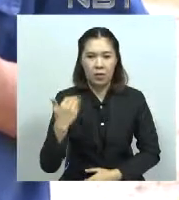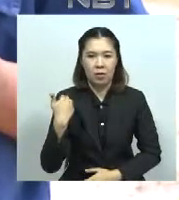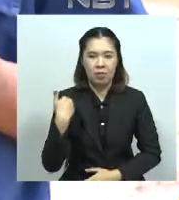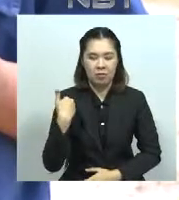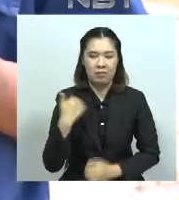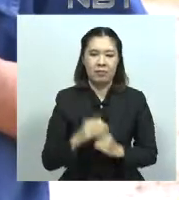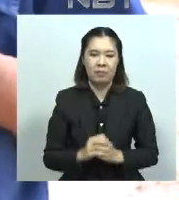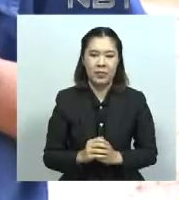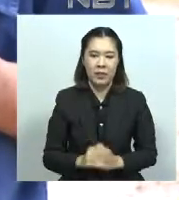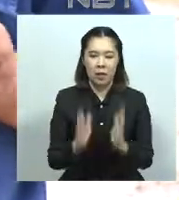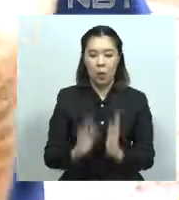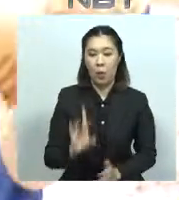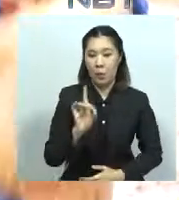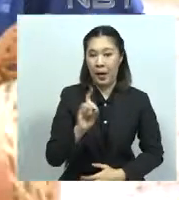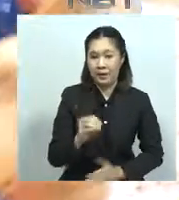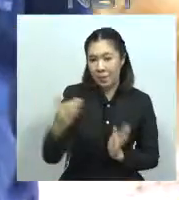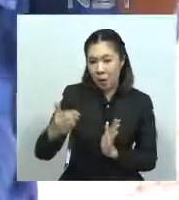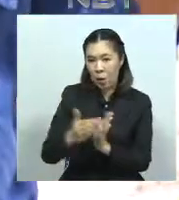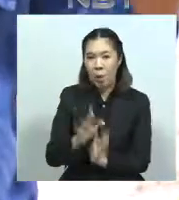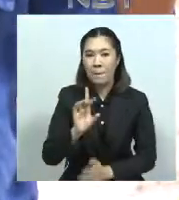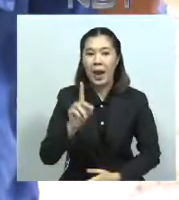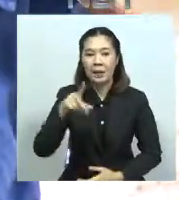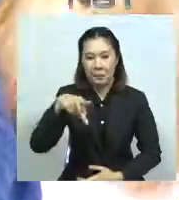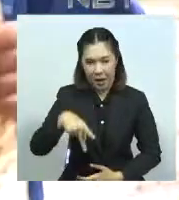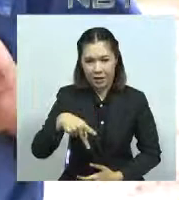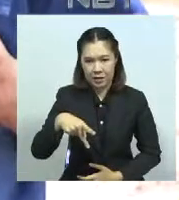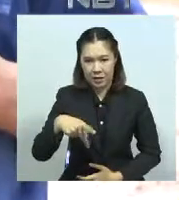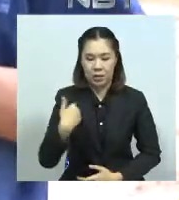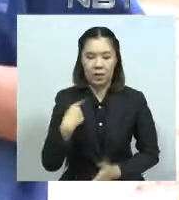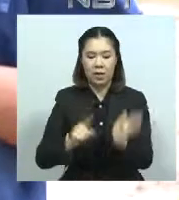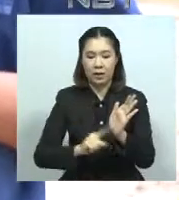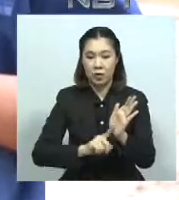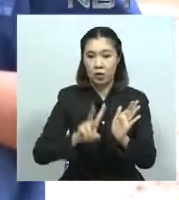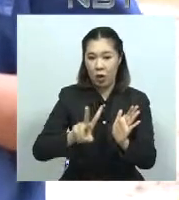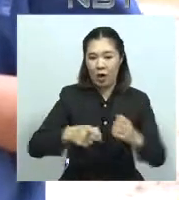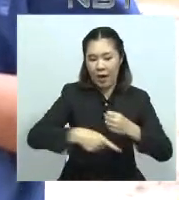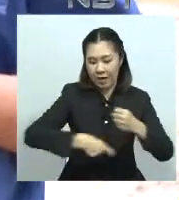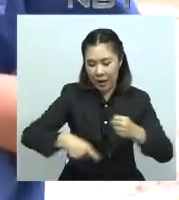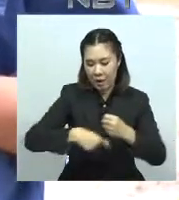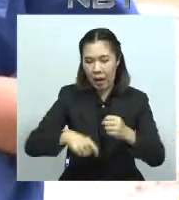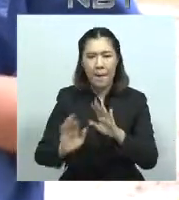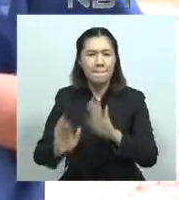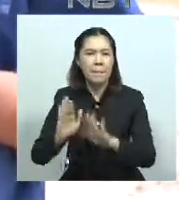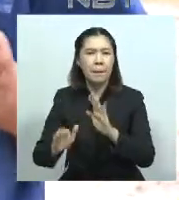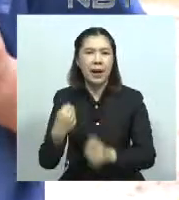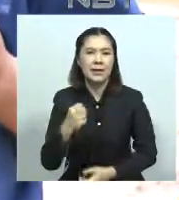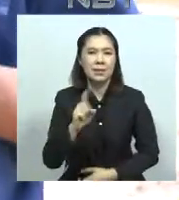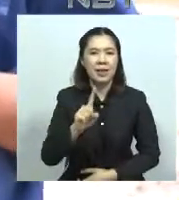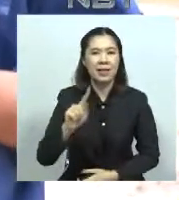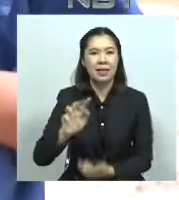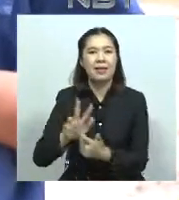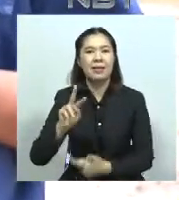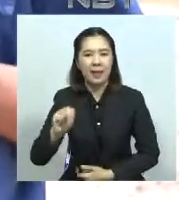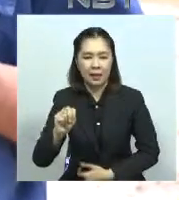กว่าโลนะครับปีหนึ่งฉะนั้นนาแปลงนี้ถ้าทำ2รอบก็จะได้ข้าวประมาณ11ตันกว่าฉะนั้นพอเพียง